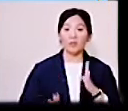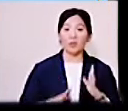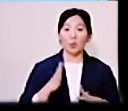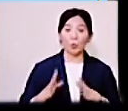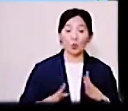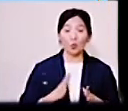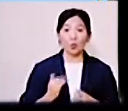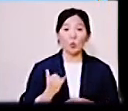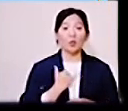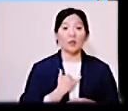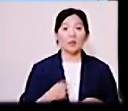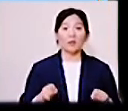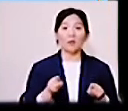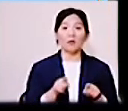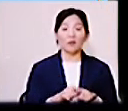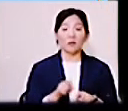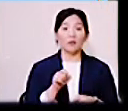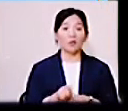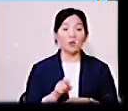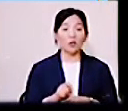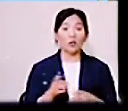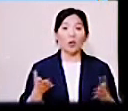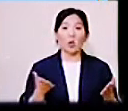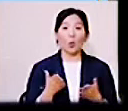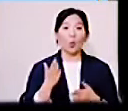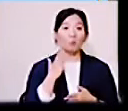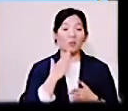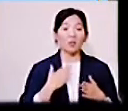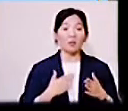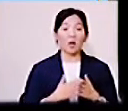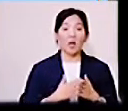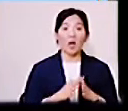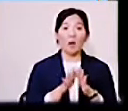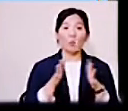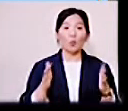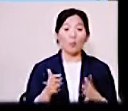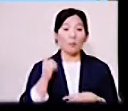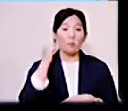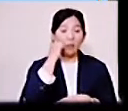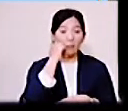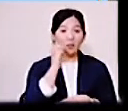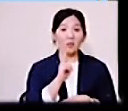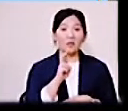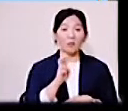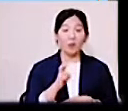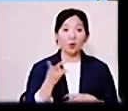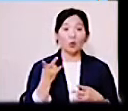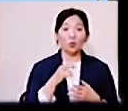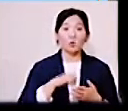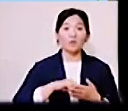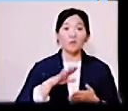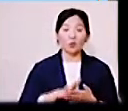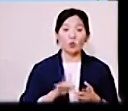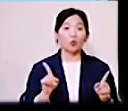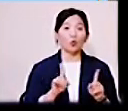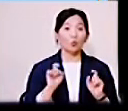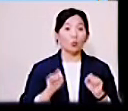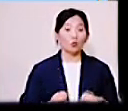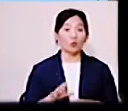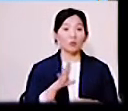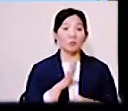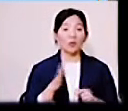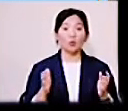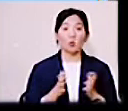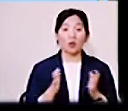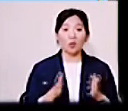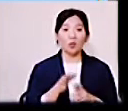нас такая задача. Какой минимальный объем памяти в килобайтах нужно зарезервировать, чтобы можно было